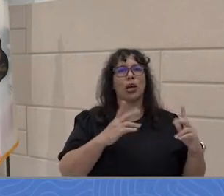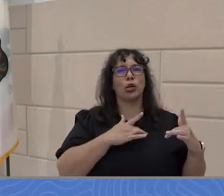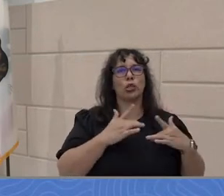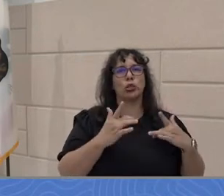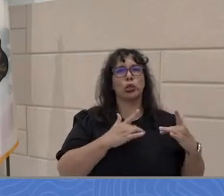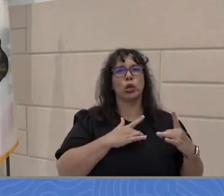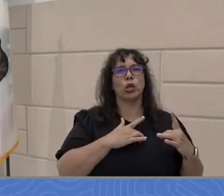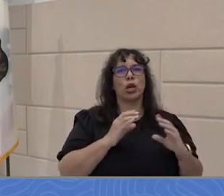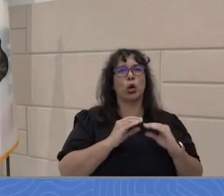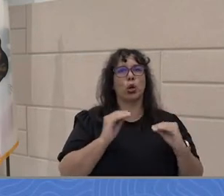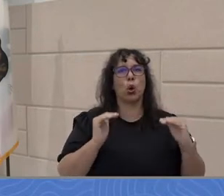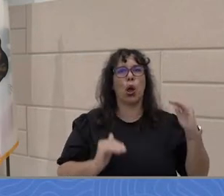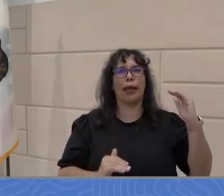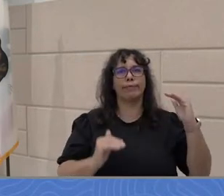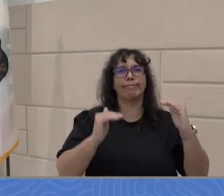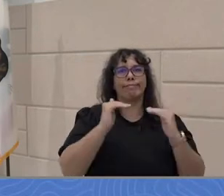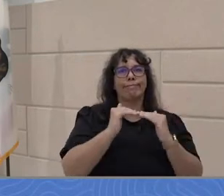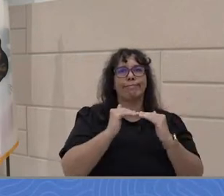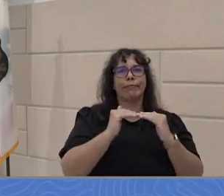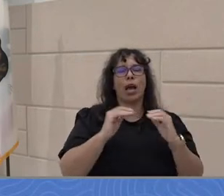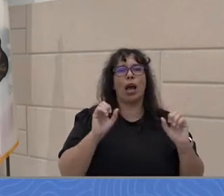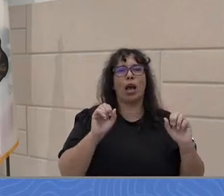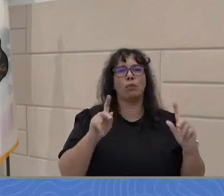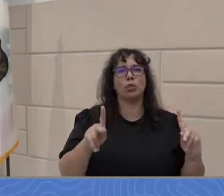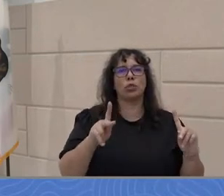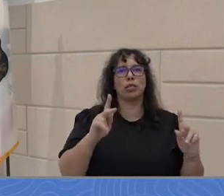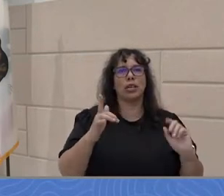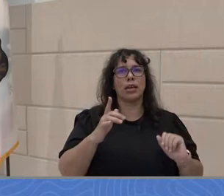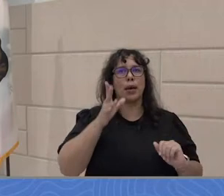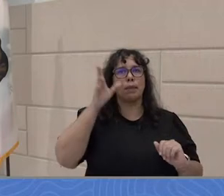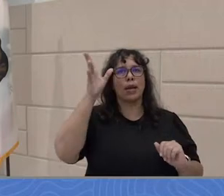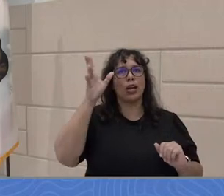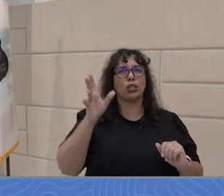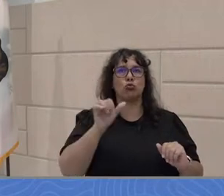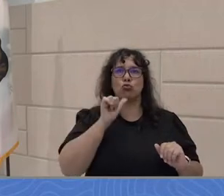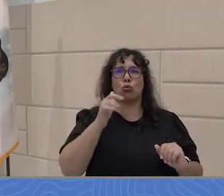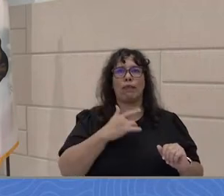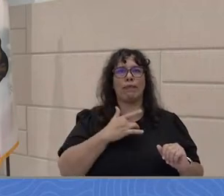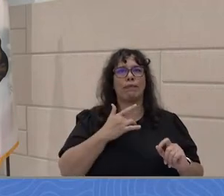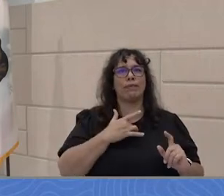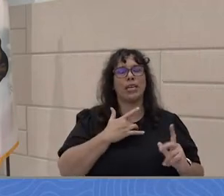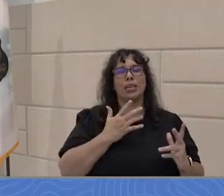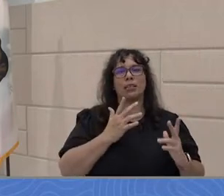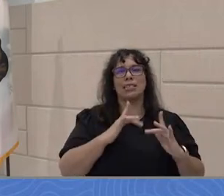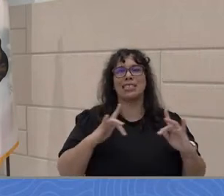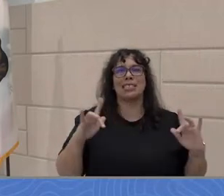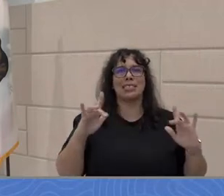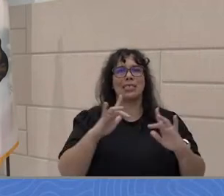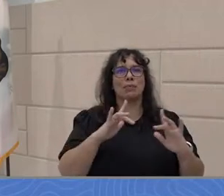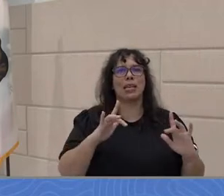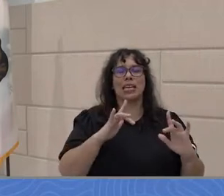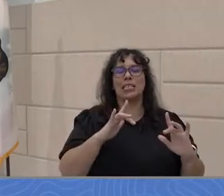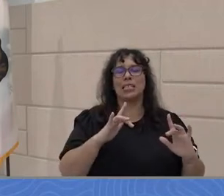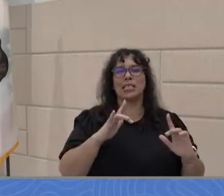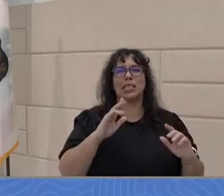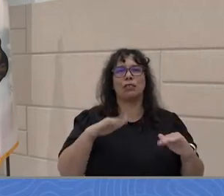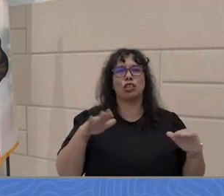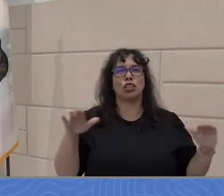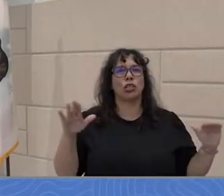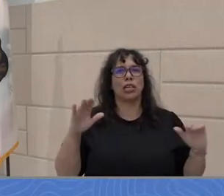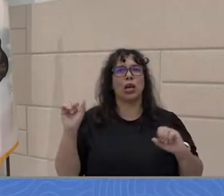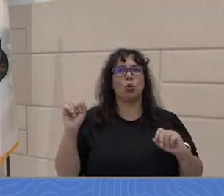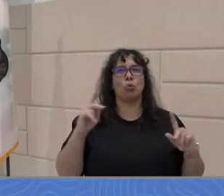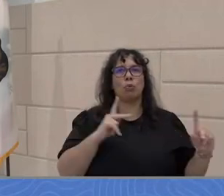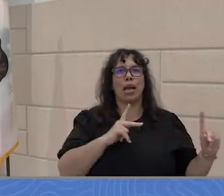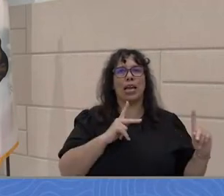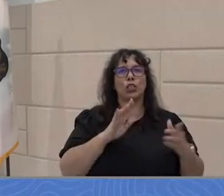ឡប់ចូលរៀនវិញគាត់មានការភ័យព្រួយអំពីក្រភាពមិនស្មើគ្នាសម្រាប់មេដាបេដា